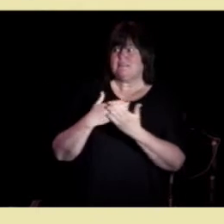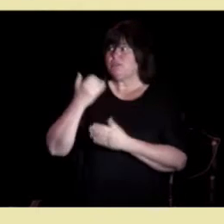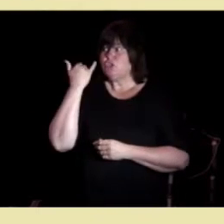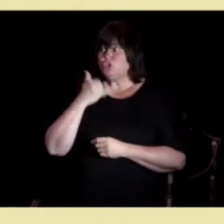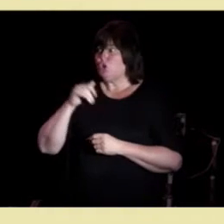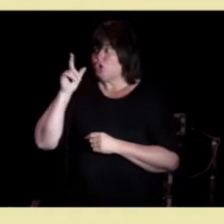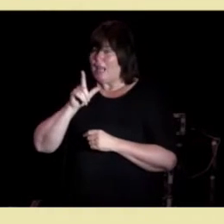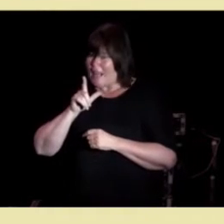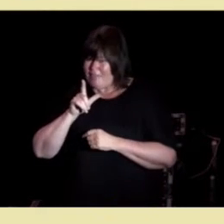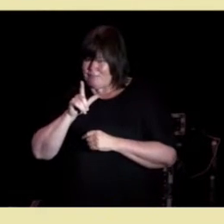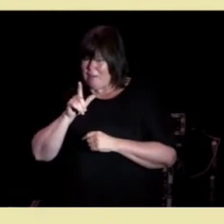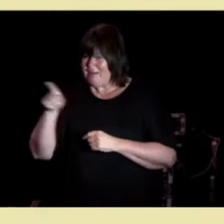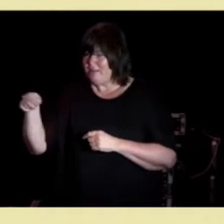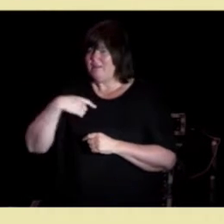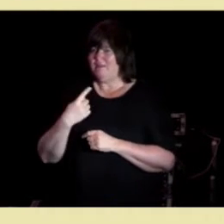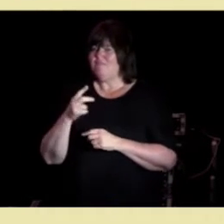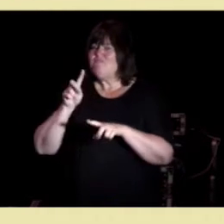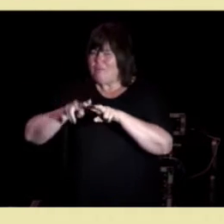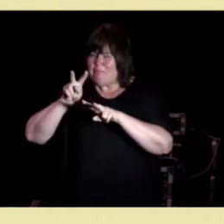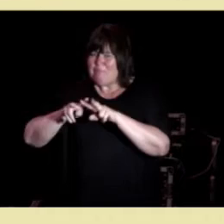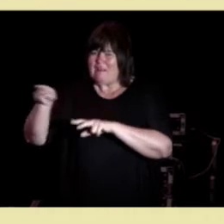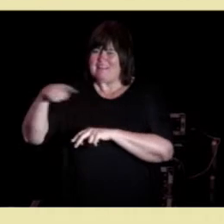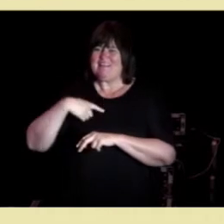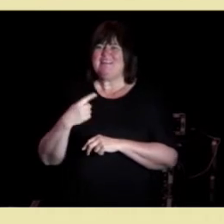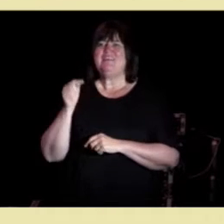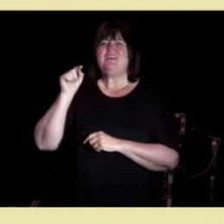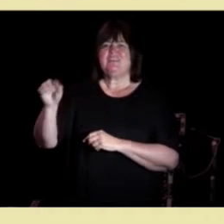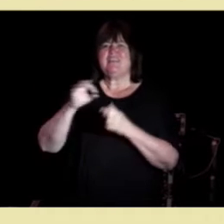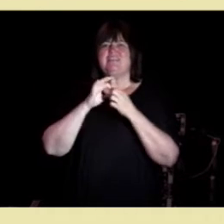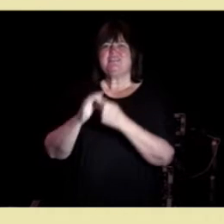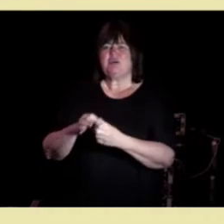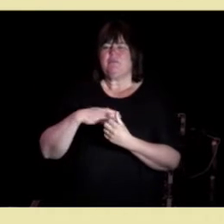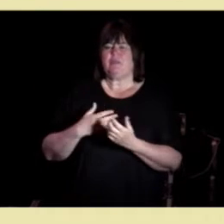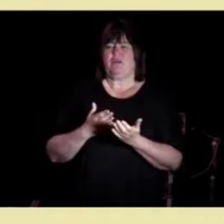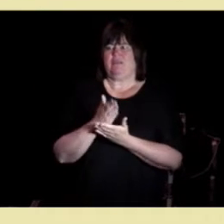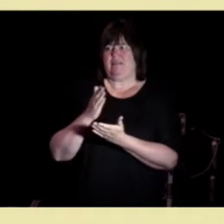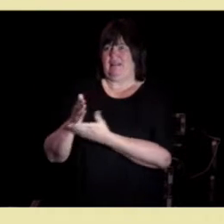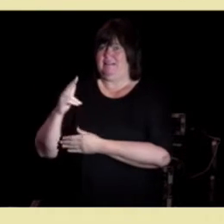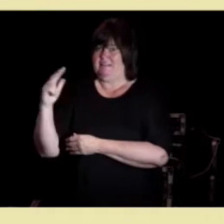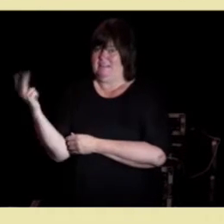har i denne sammenhengen delt tjenestene inn i tre kategorier.